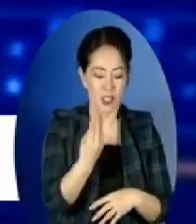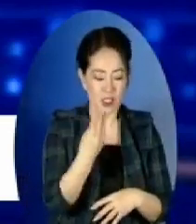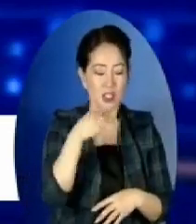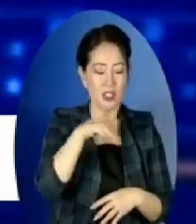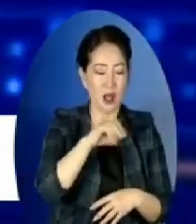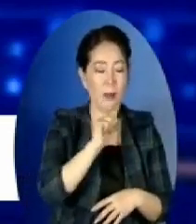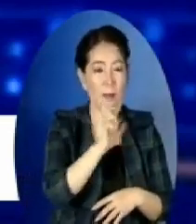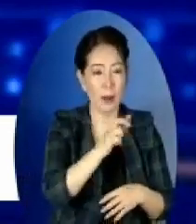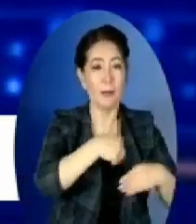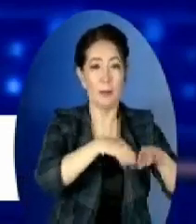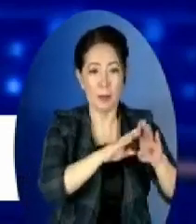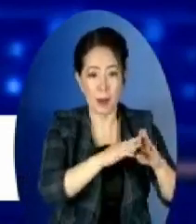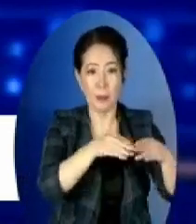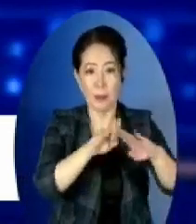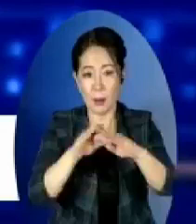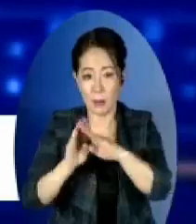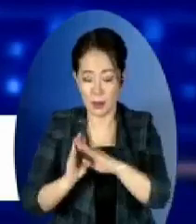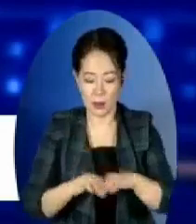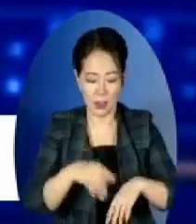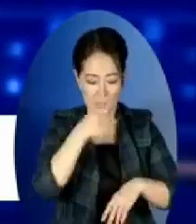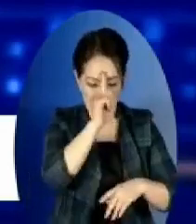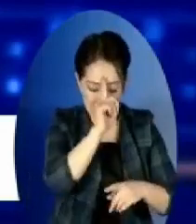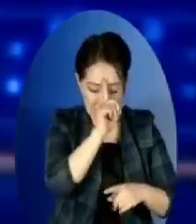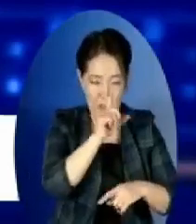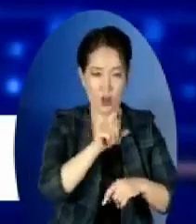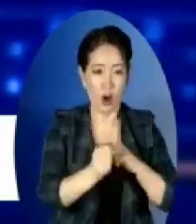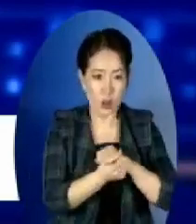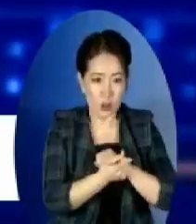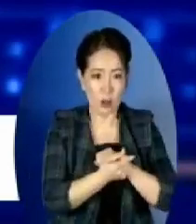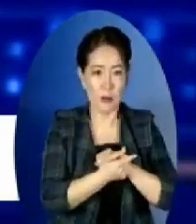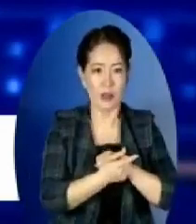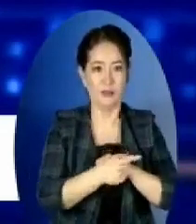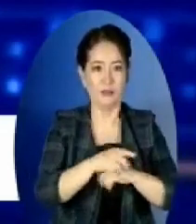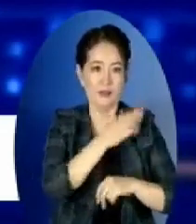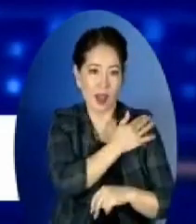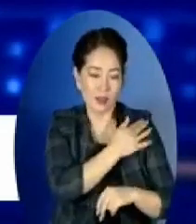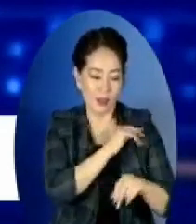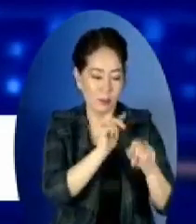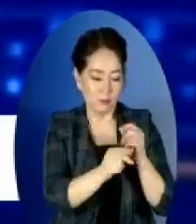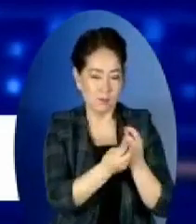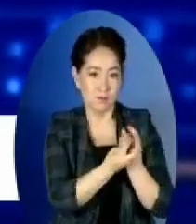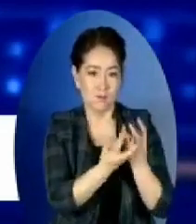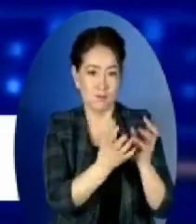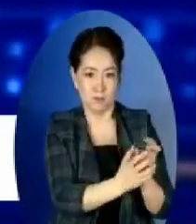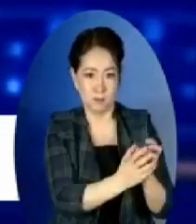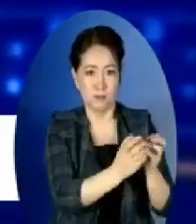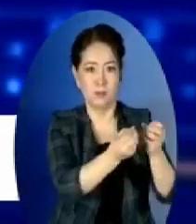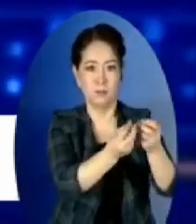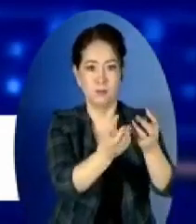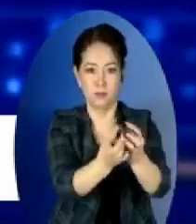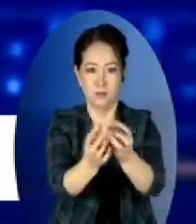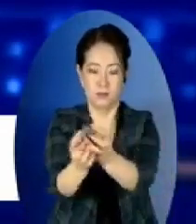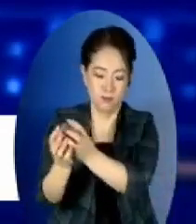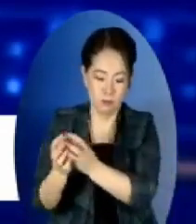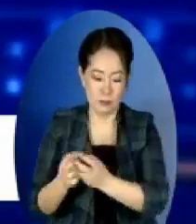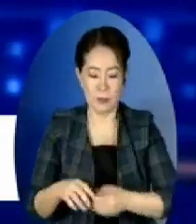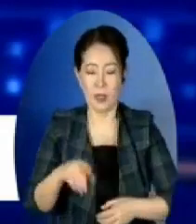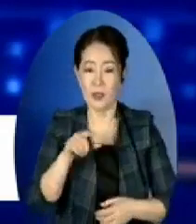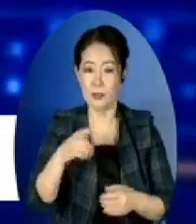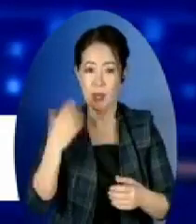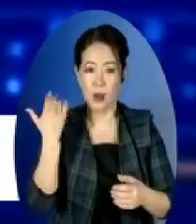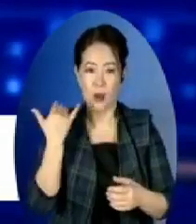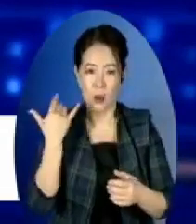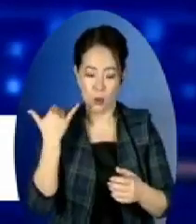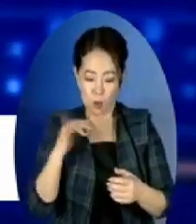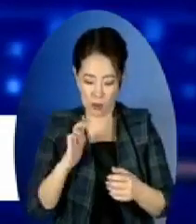хөдөлгөөний ажилтан тийм ээ. За мэрэгжлийн хамт гээд төрөл бүрийн албан хаагч нар байгаа. За яг нийслэлхтөөс гарч байгаа зорч төөр автобус болон суудлын